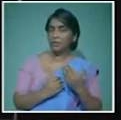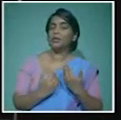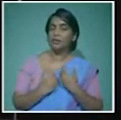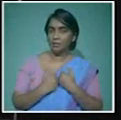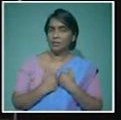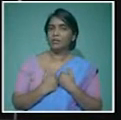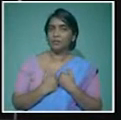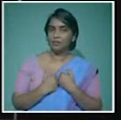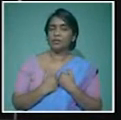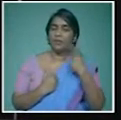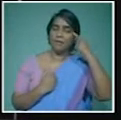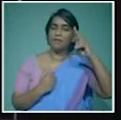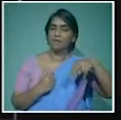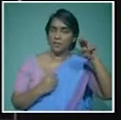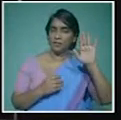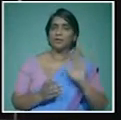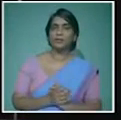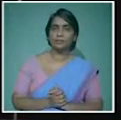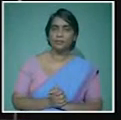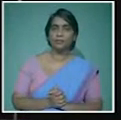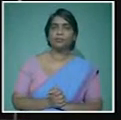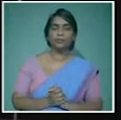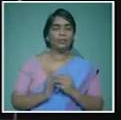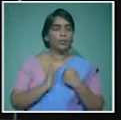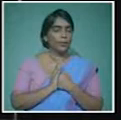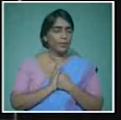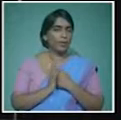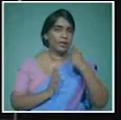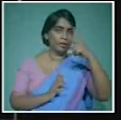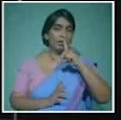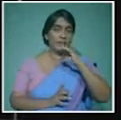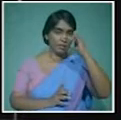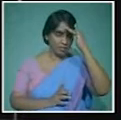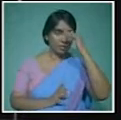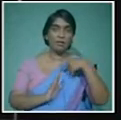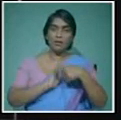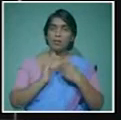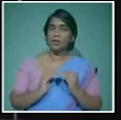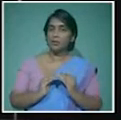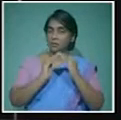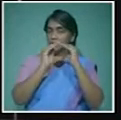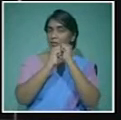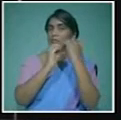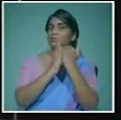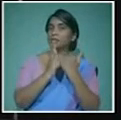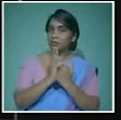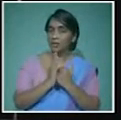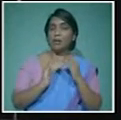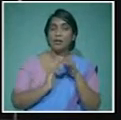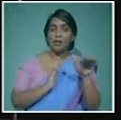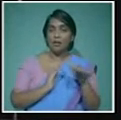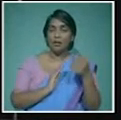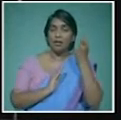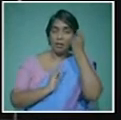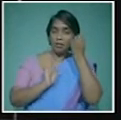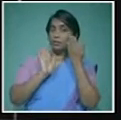මම විශ්වාස කරනවා. ගරු නියෝජ්‍ය කතානායකතුමනි, ගමේ සංවර්ධන කටයුතු සඳහා ගමෙන්